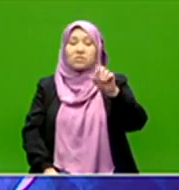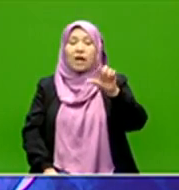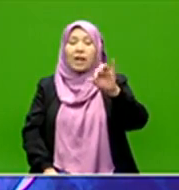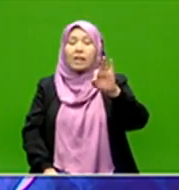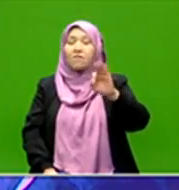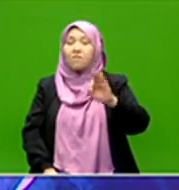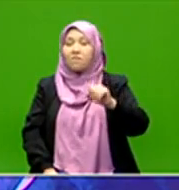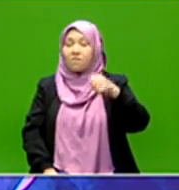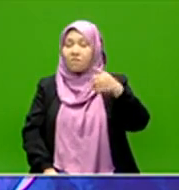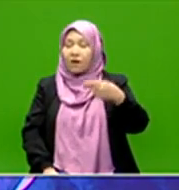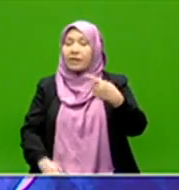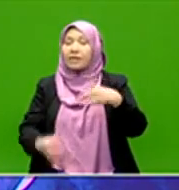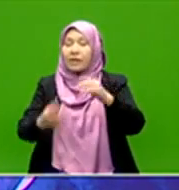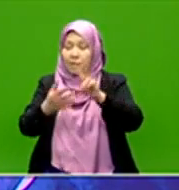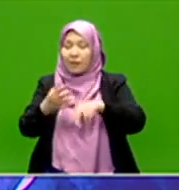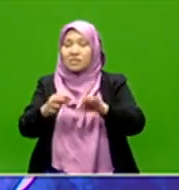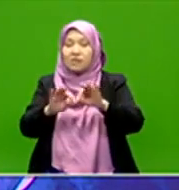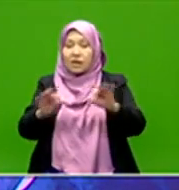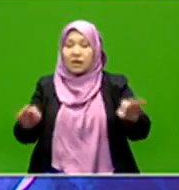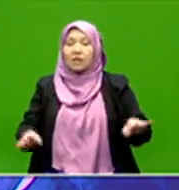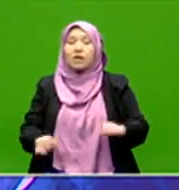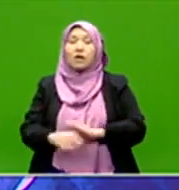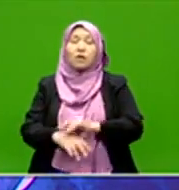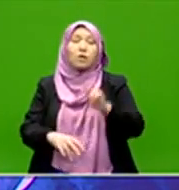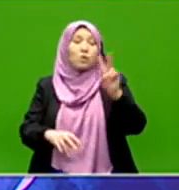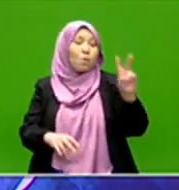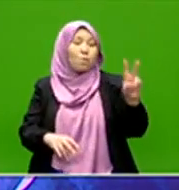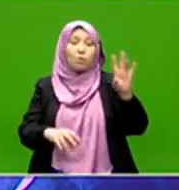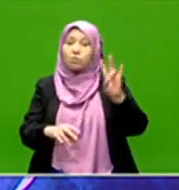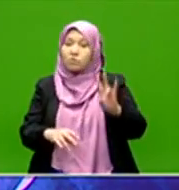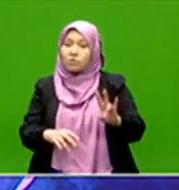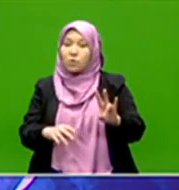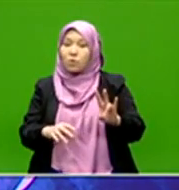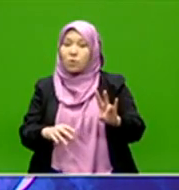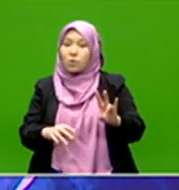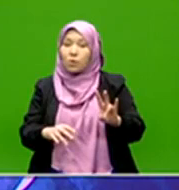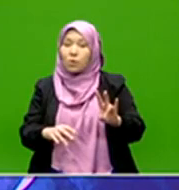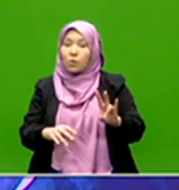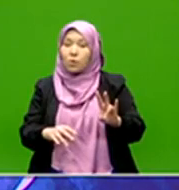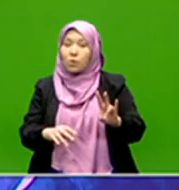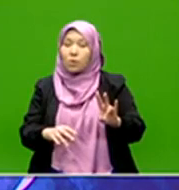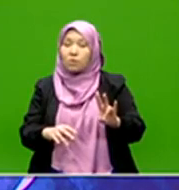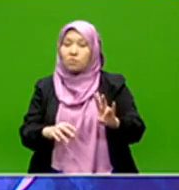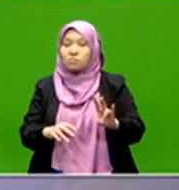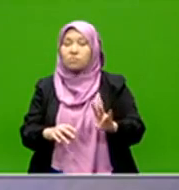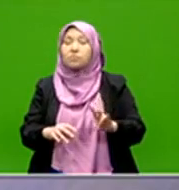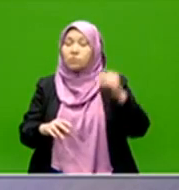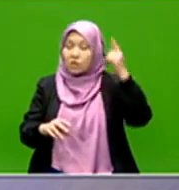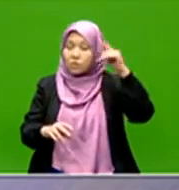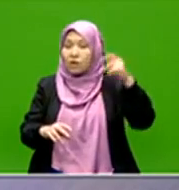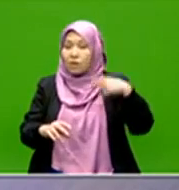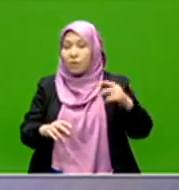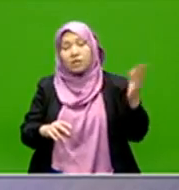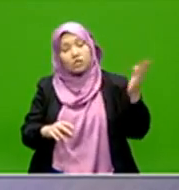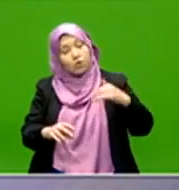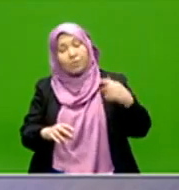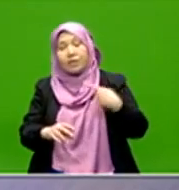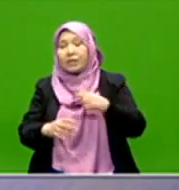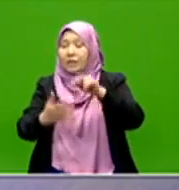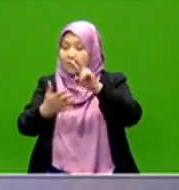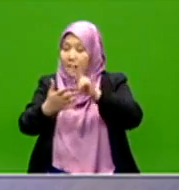nak baca ni, ayat yang ke persas? Yang ke-27. Ayat yang ke-27 kita nak baca sekarang ni, tuan-tuan dan puan-puan. Jom kita baca